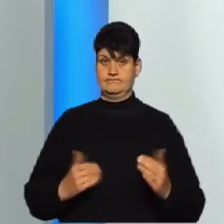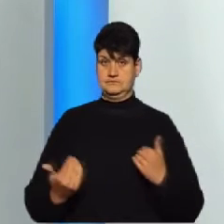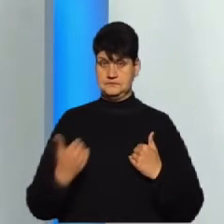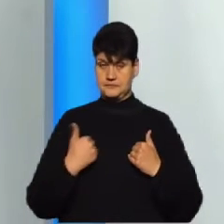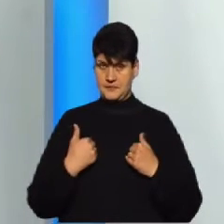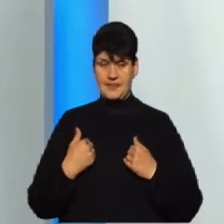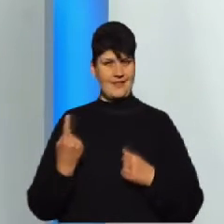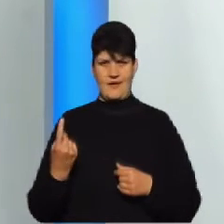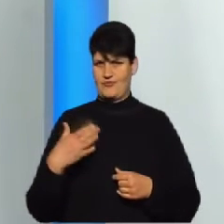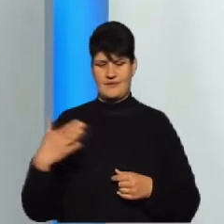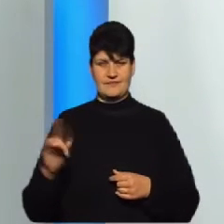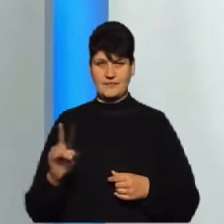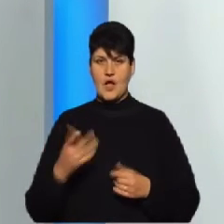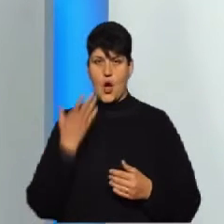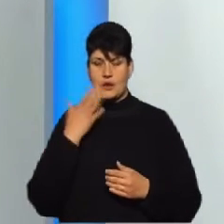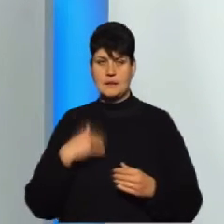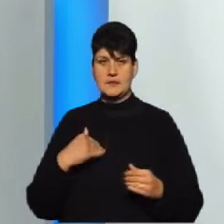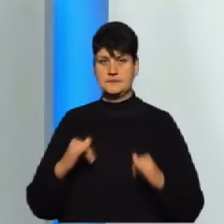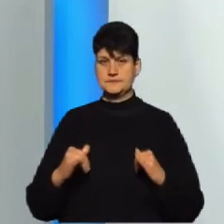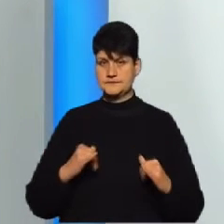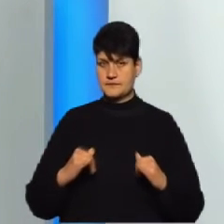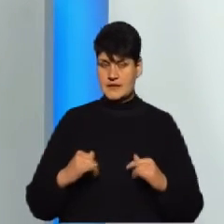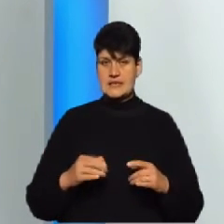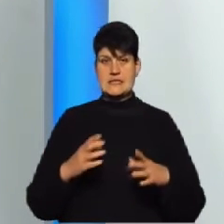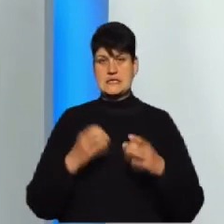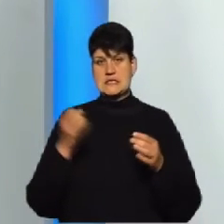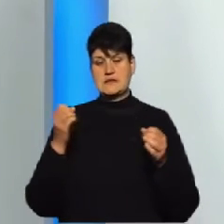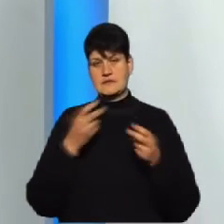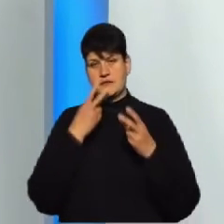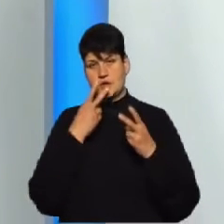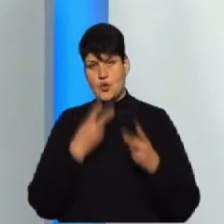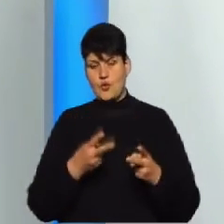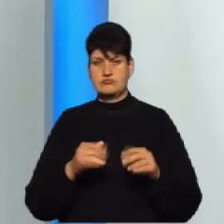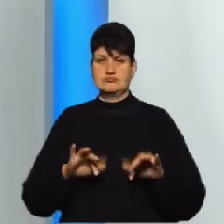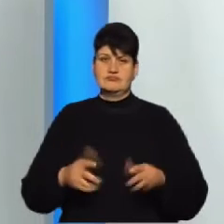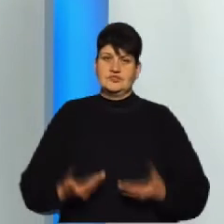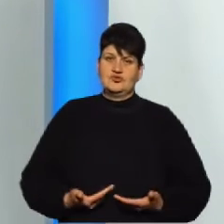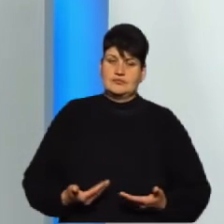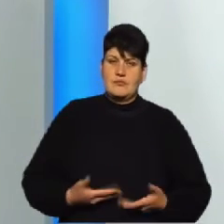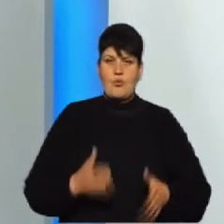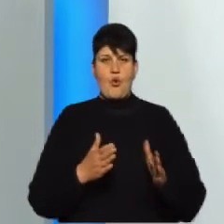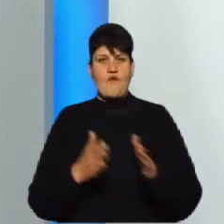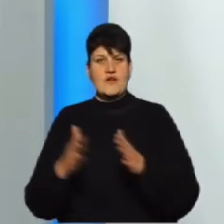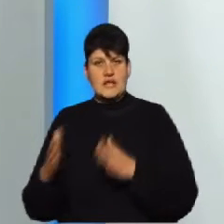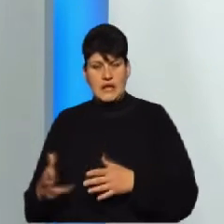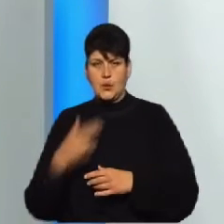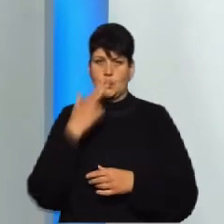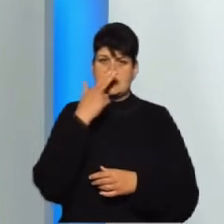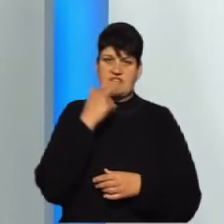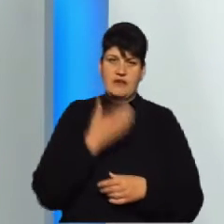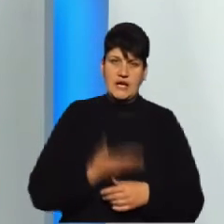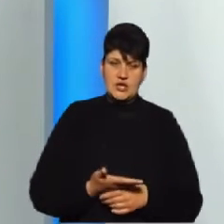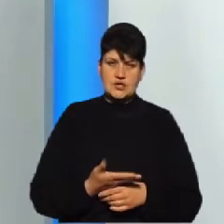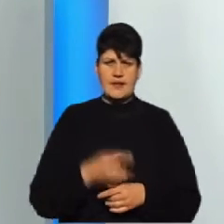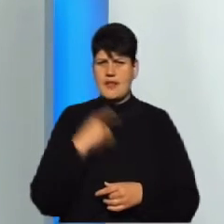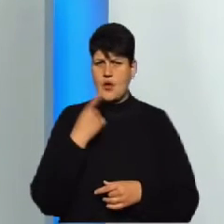толеруємо світогляд, коли спосіб життя, поведінку, звичаї, не кажемо, що тільки наші